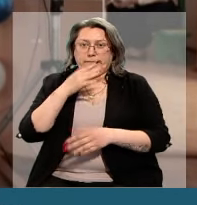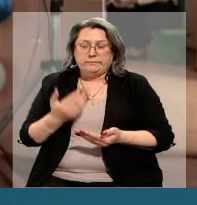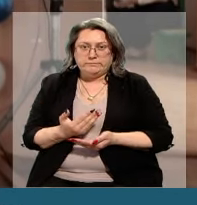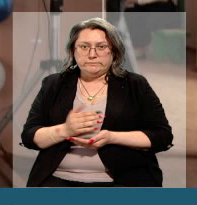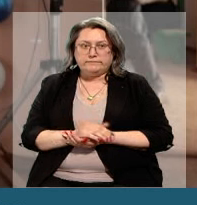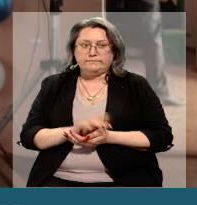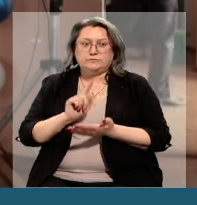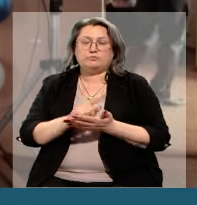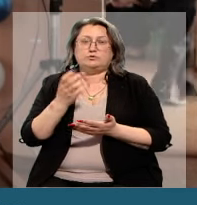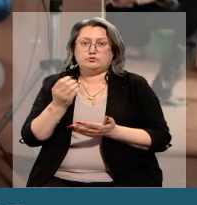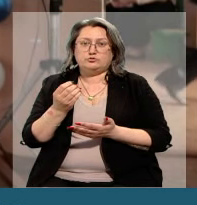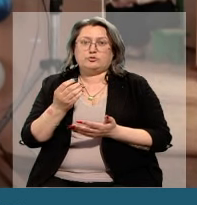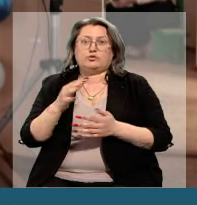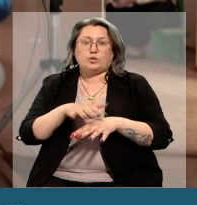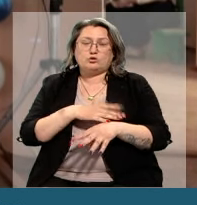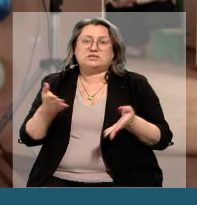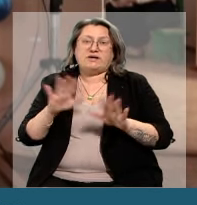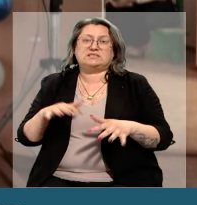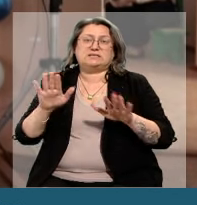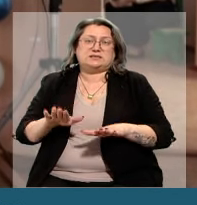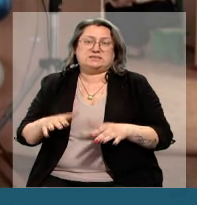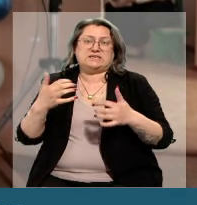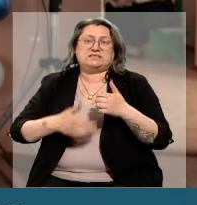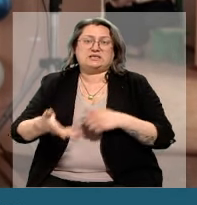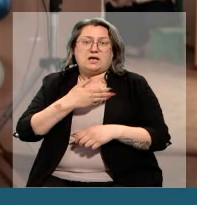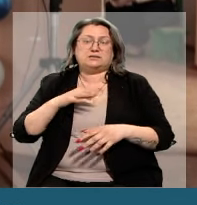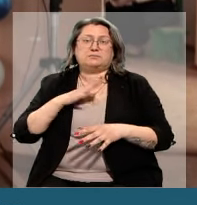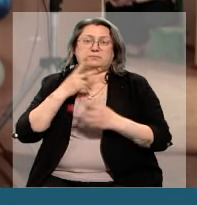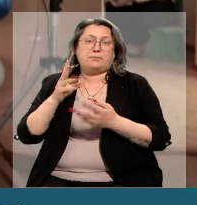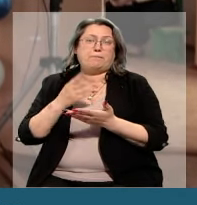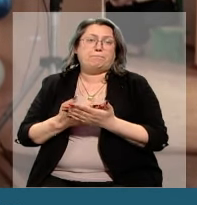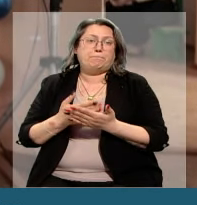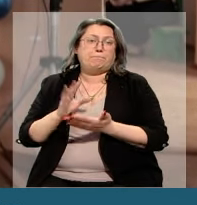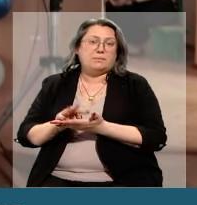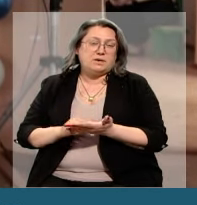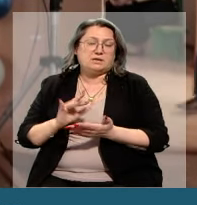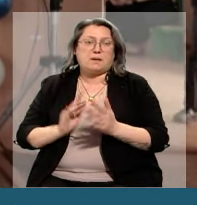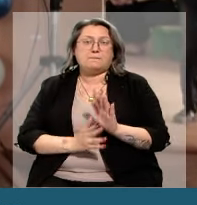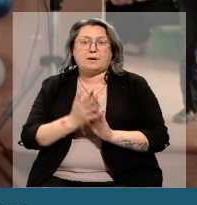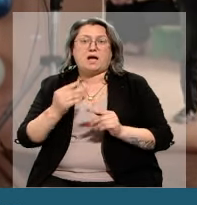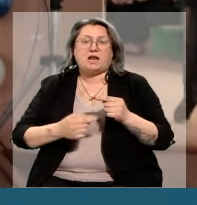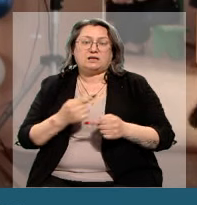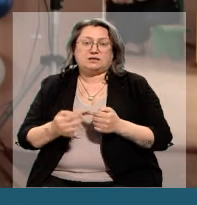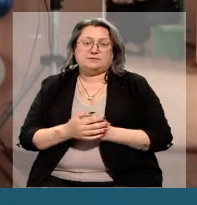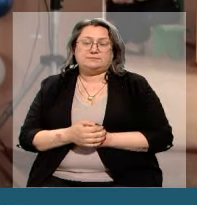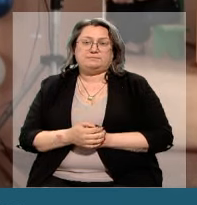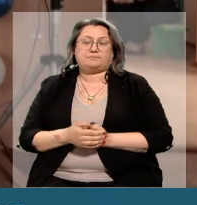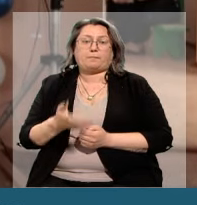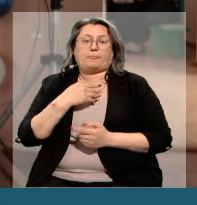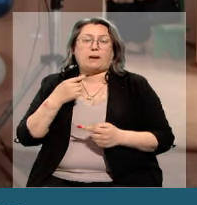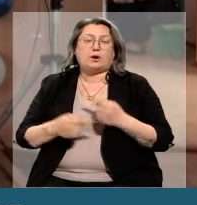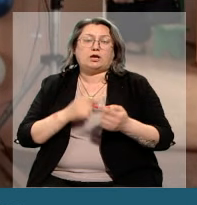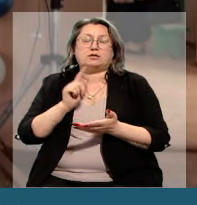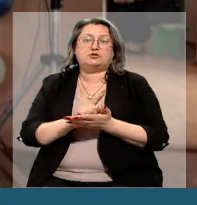жизни, чтобы он еще дольше оставался среди нас, оставался примером для будущего, для нашего поколения. Наше